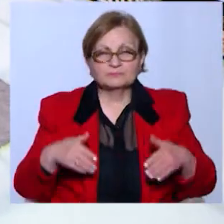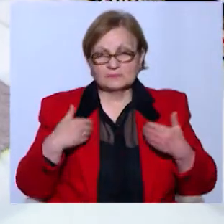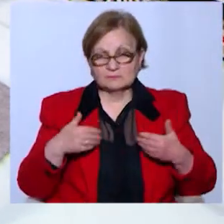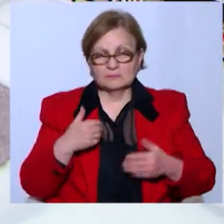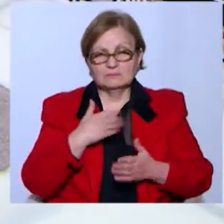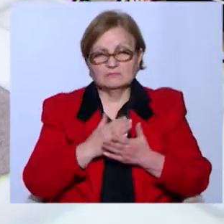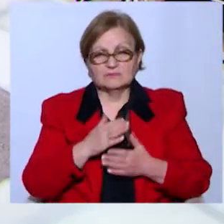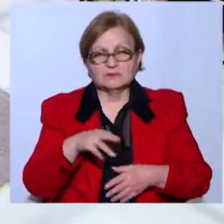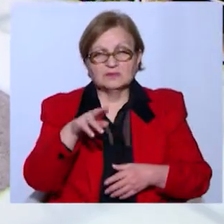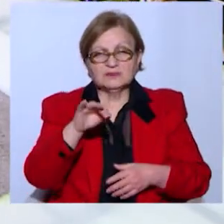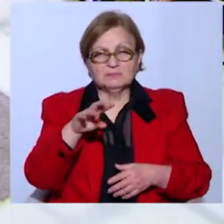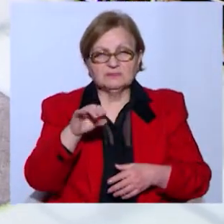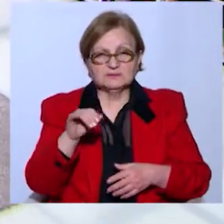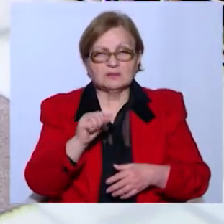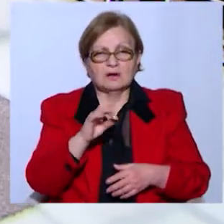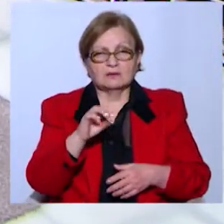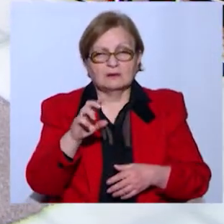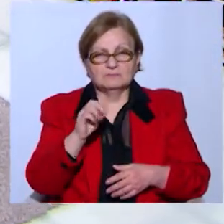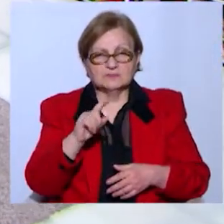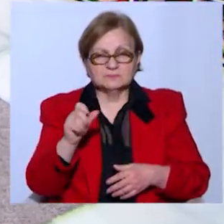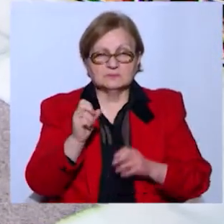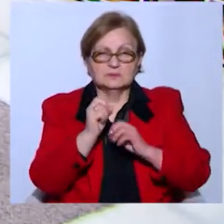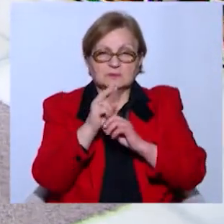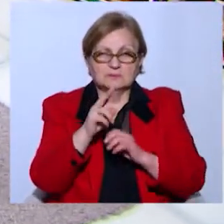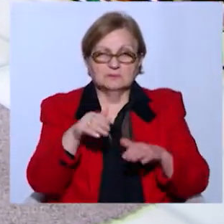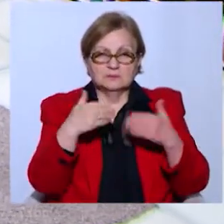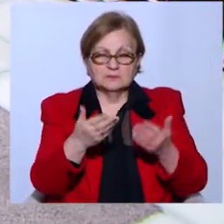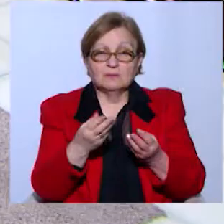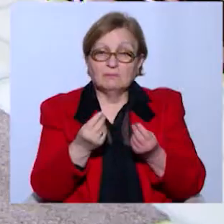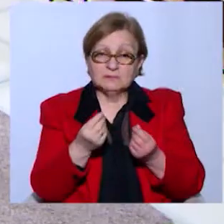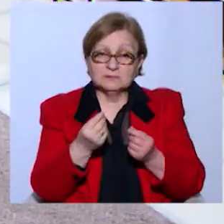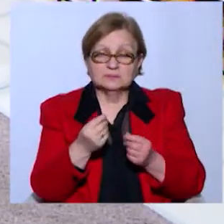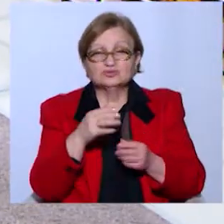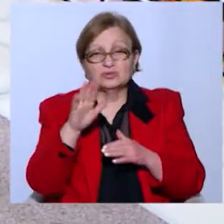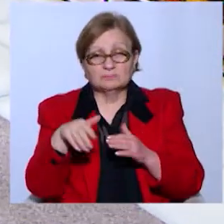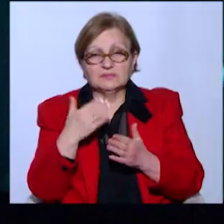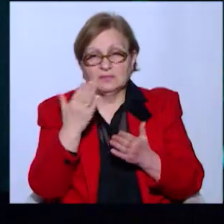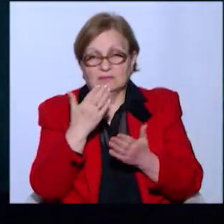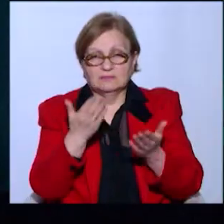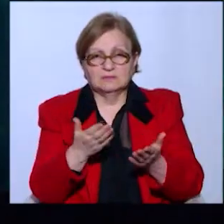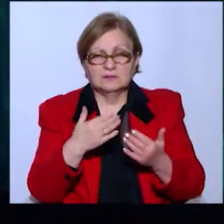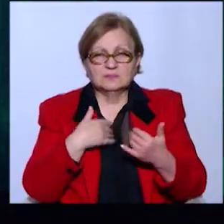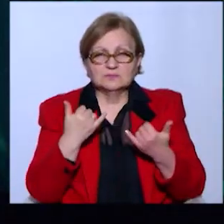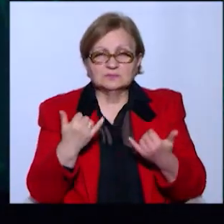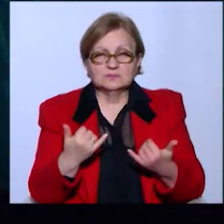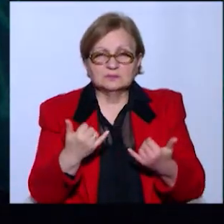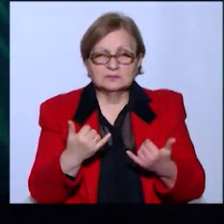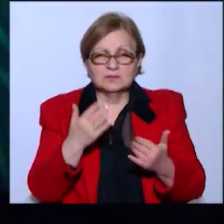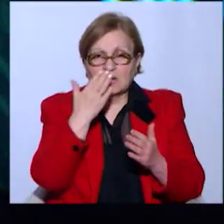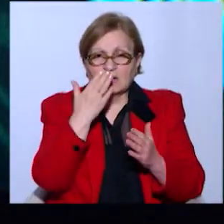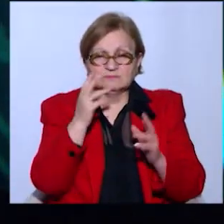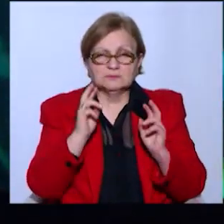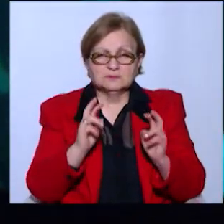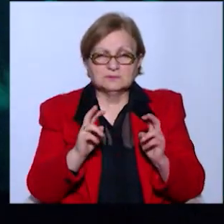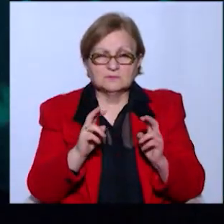მოგესალმებით, მე გახლავართ ვარ დიმიტრი არაბიძე, მე-12 კლასელებს წარმოგიდგენთ მათემატიკის მომდევნო გაკვეთილს. ჩვენი დღევანდელი გაკვეთილის